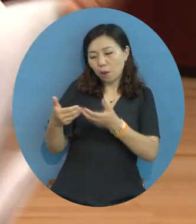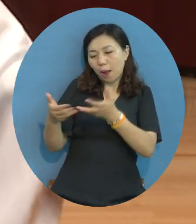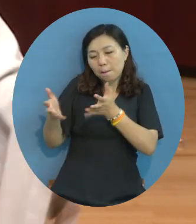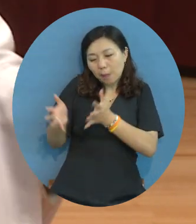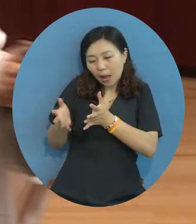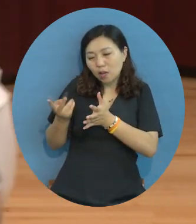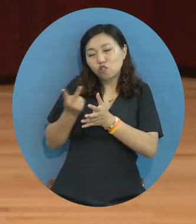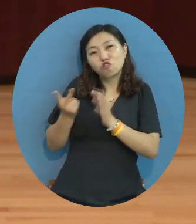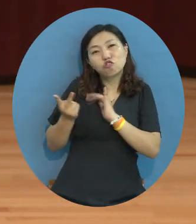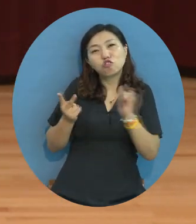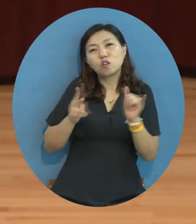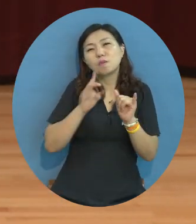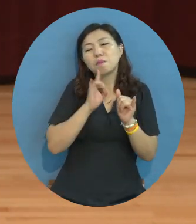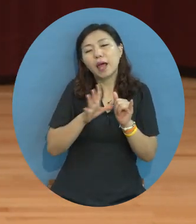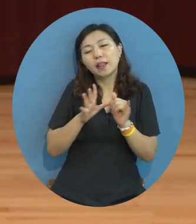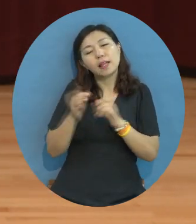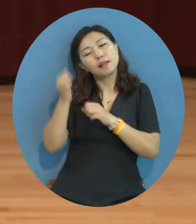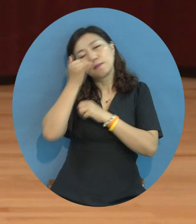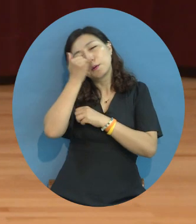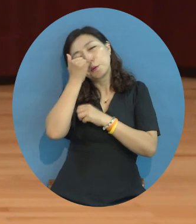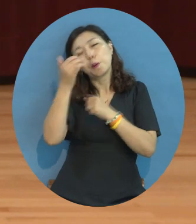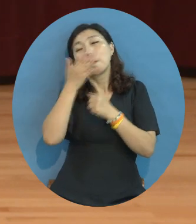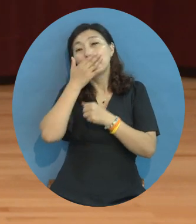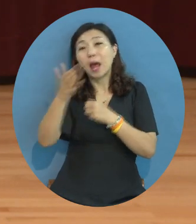거예요. 좋아지는 쪽으로 가니까.